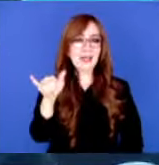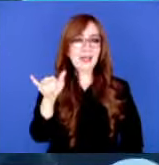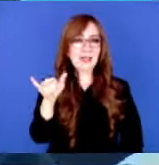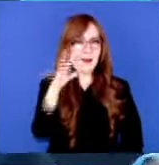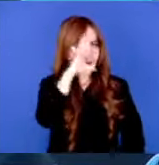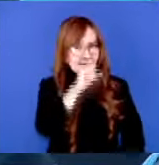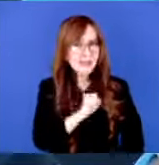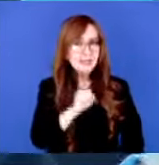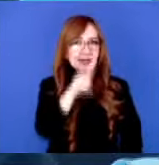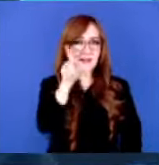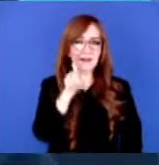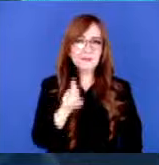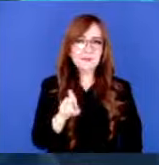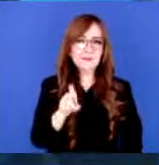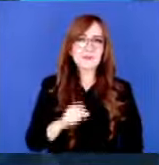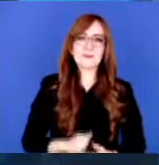Mengerti?